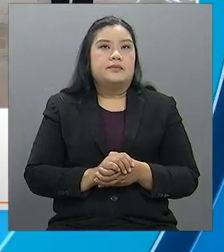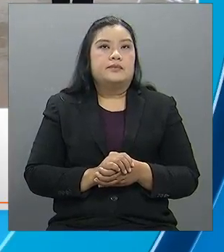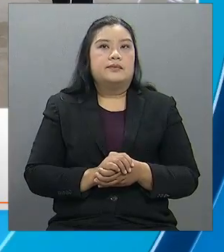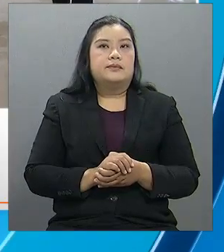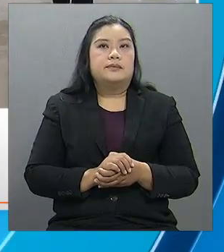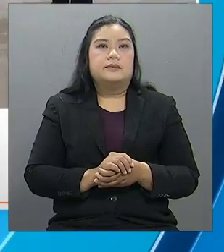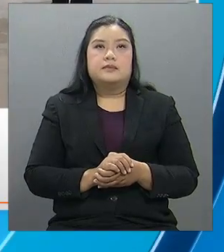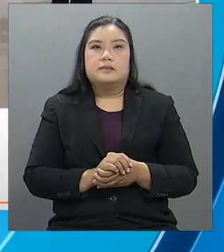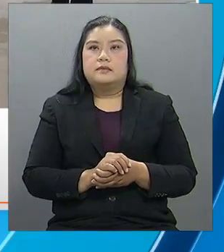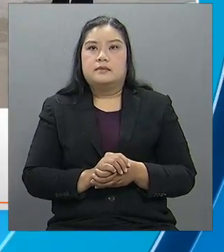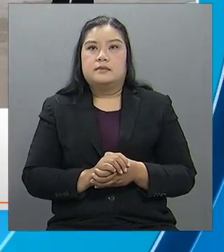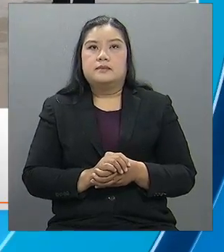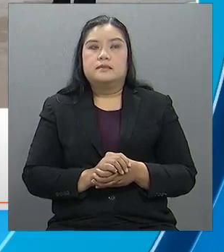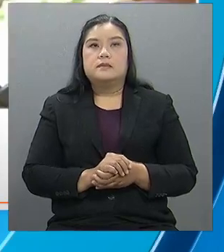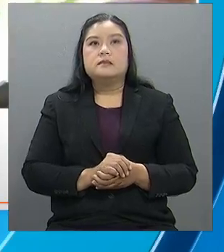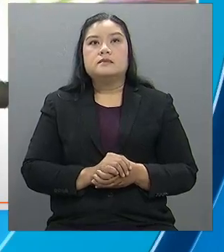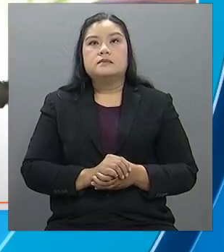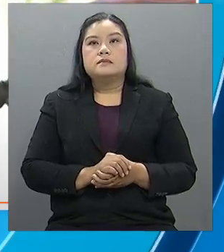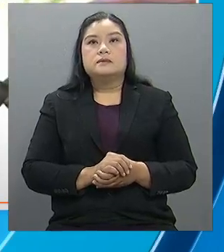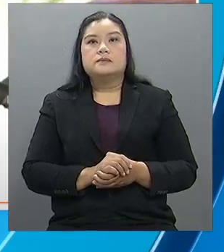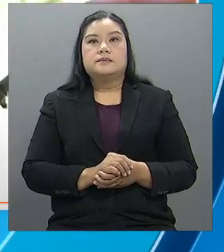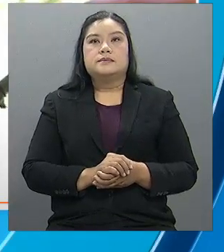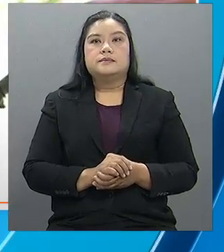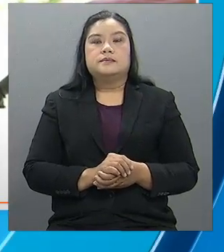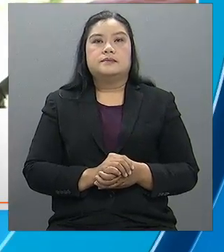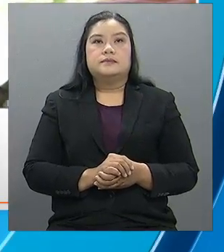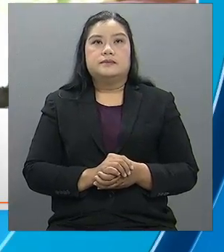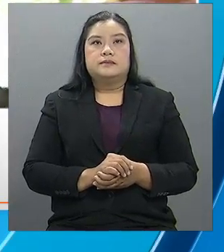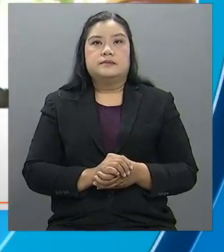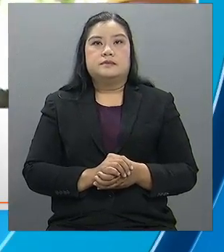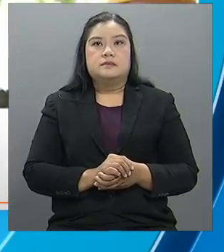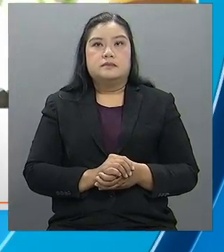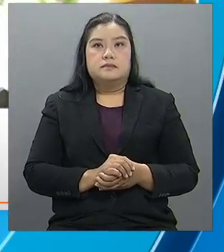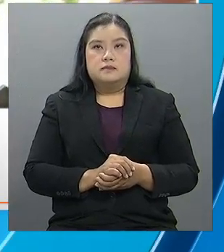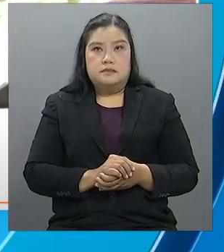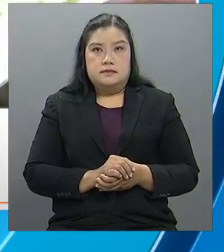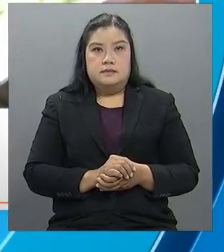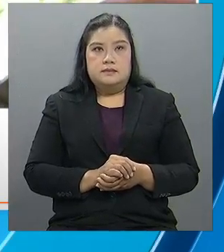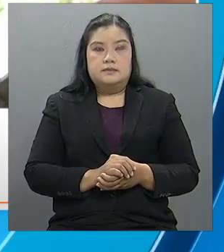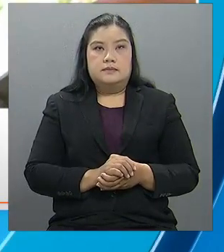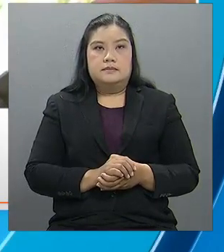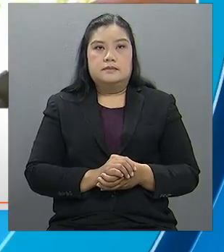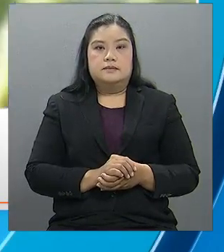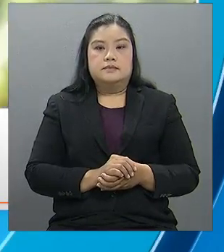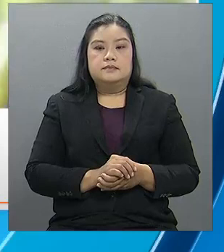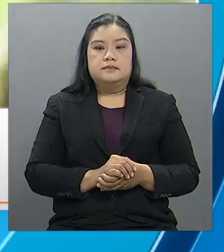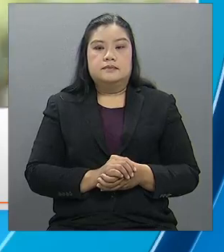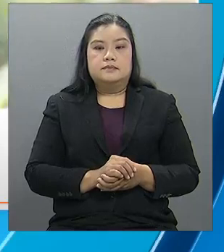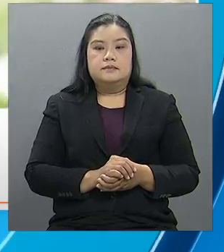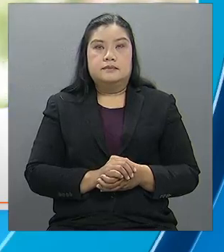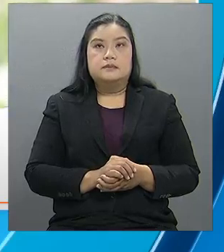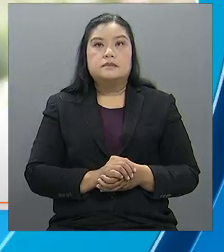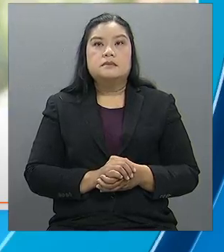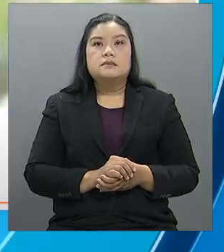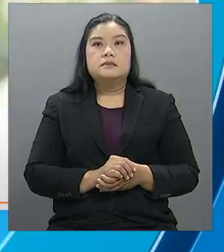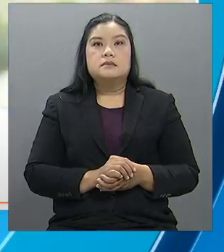บ้านก็อยากจะได้ให้อำเภอเป็นการขุดลอกอ่างเชื้อหลวงนะครับซึ่งคุณหนึ่งจากเคดีเอสเขาก็มา